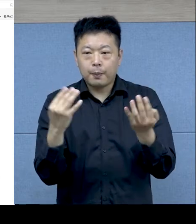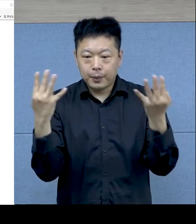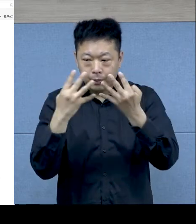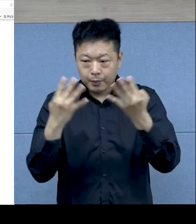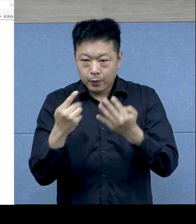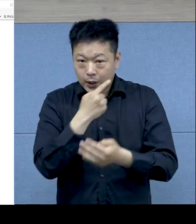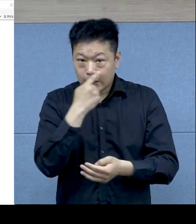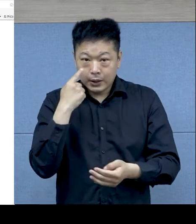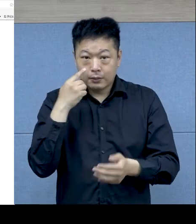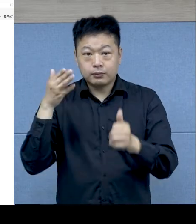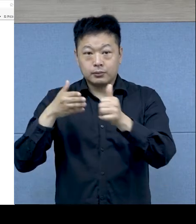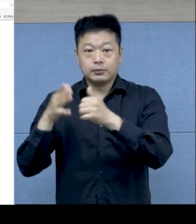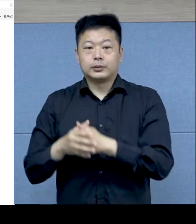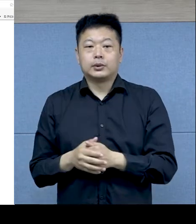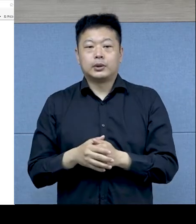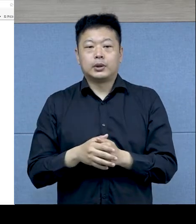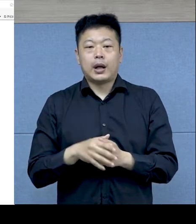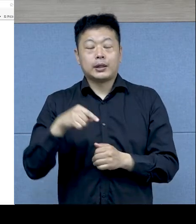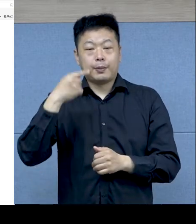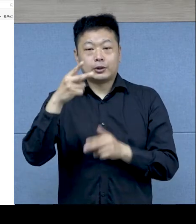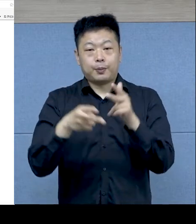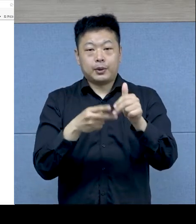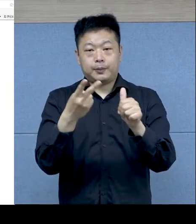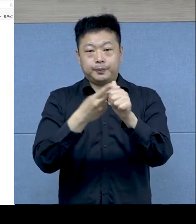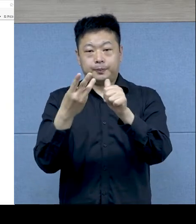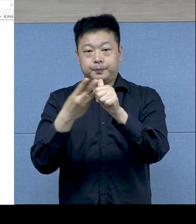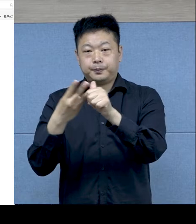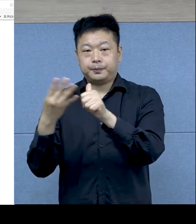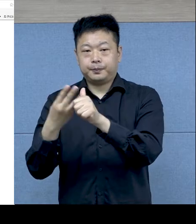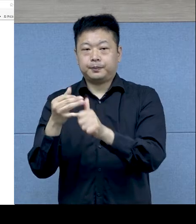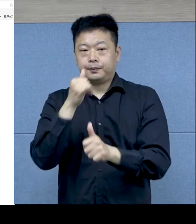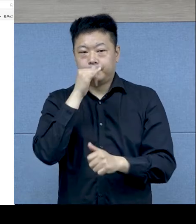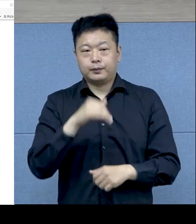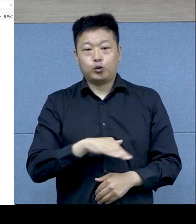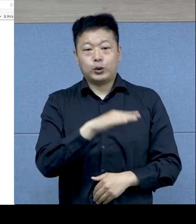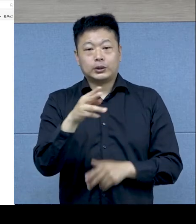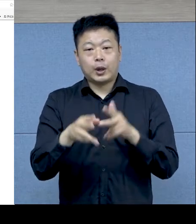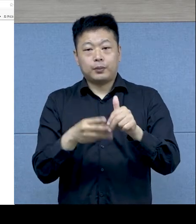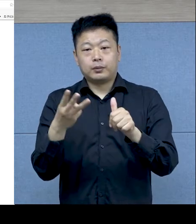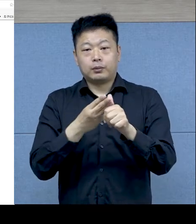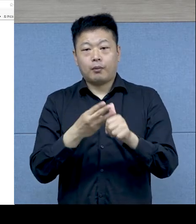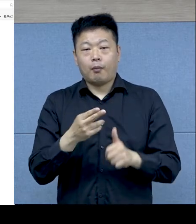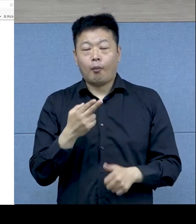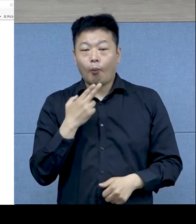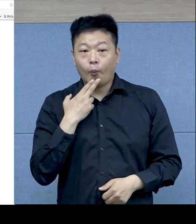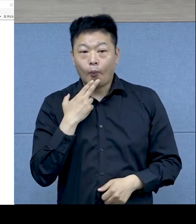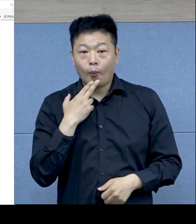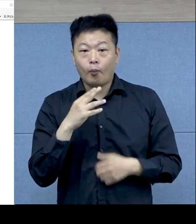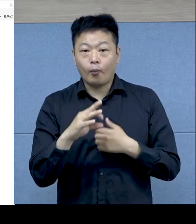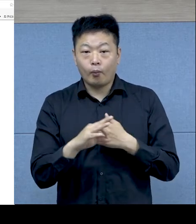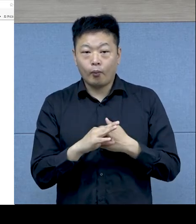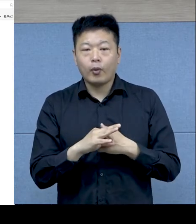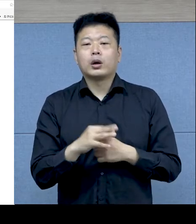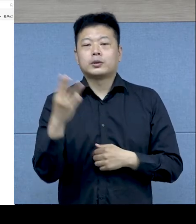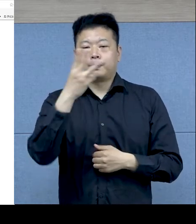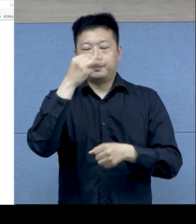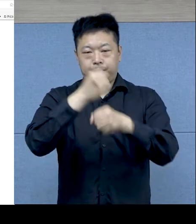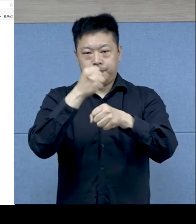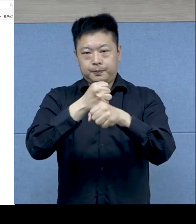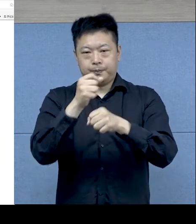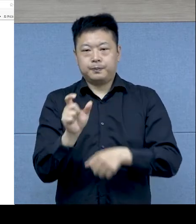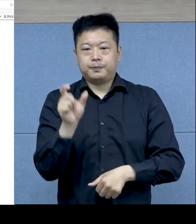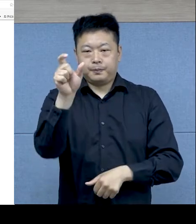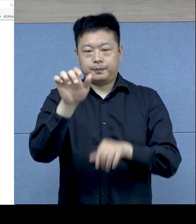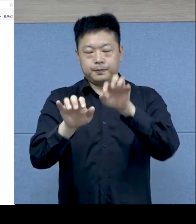그리고 이어서 사업 2, 3, 4도 이제 똑같이 기입을 하시면 되고 만약에 우리 사업이 사업 5까지 없다고 하면 만약에 사업